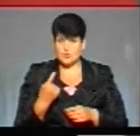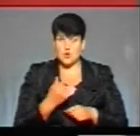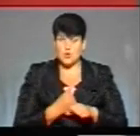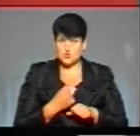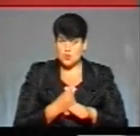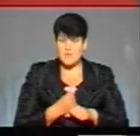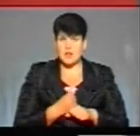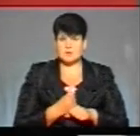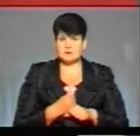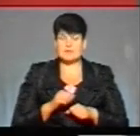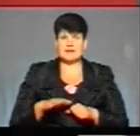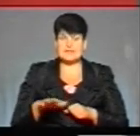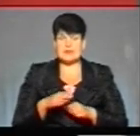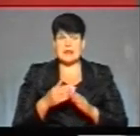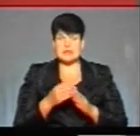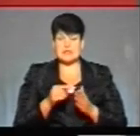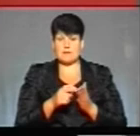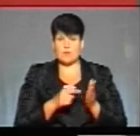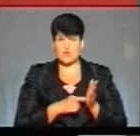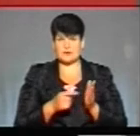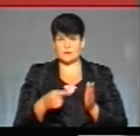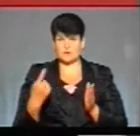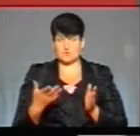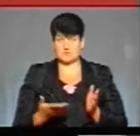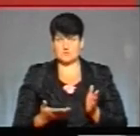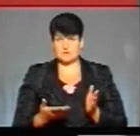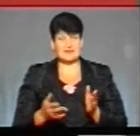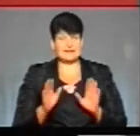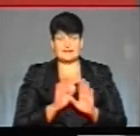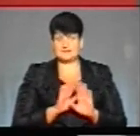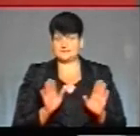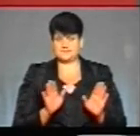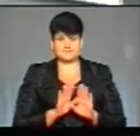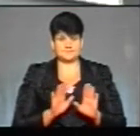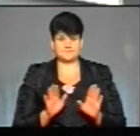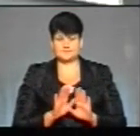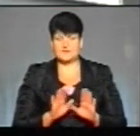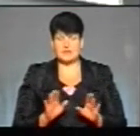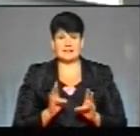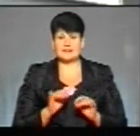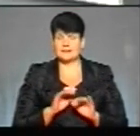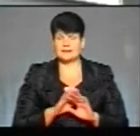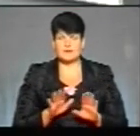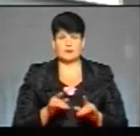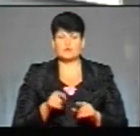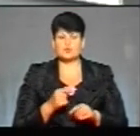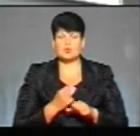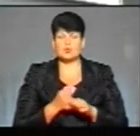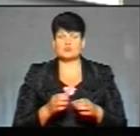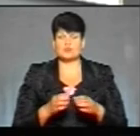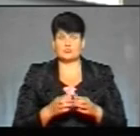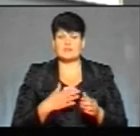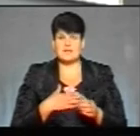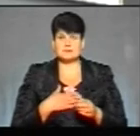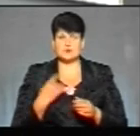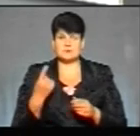розробляла територіальний поділ Тернопільщини. Ну ні, не так, тому що в цю робочу групу, ну, у нас взагалі при обласній